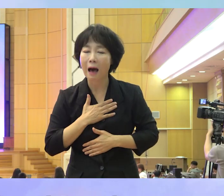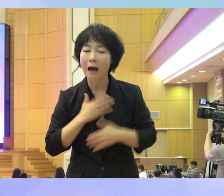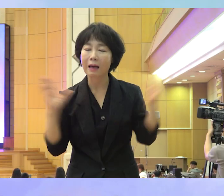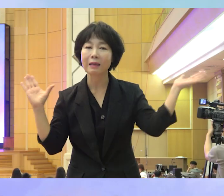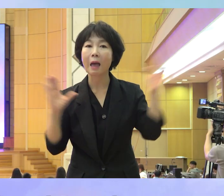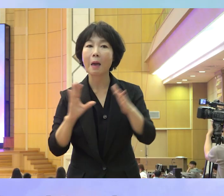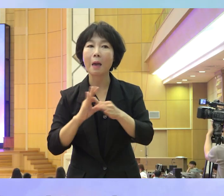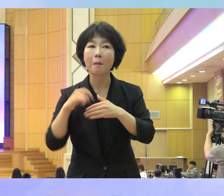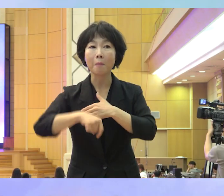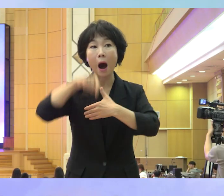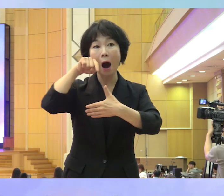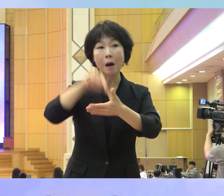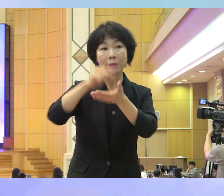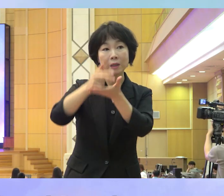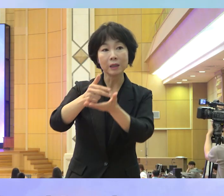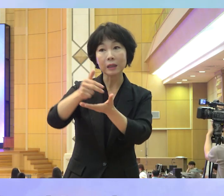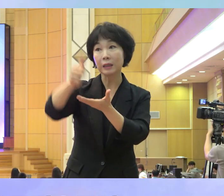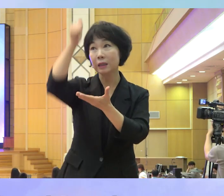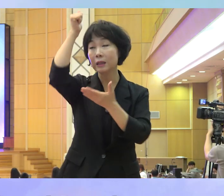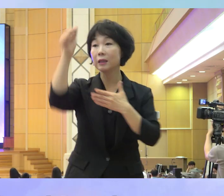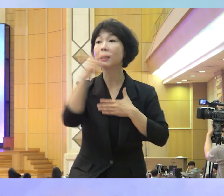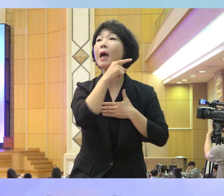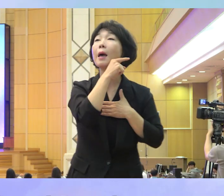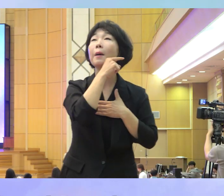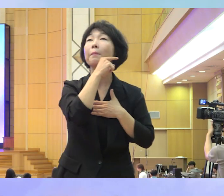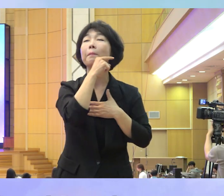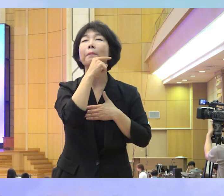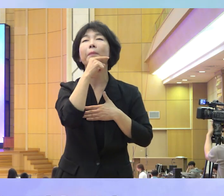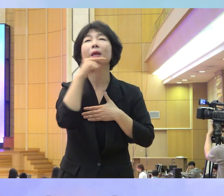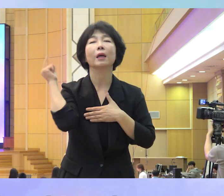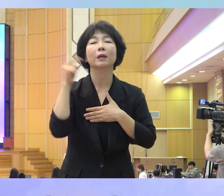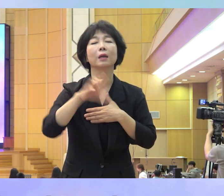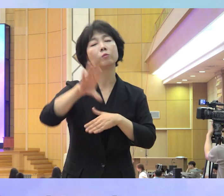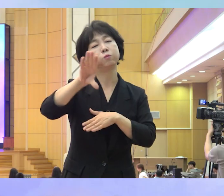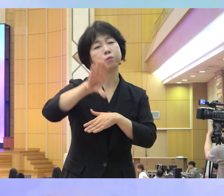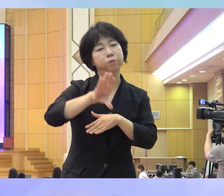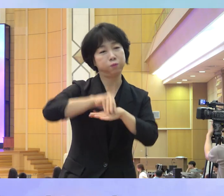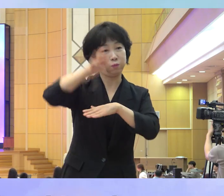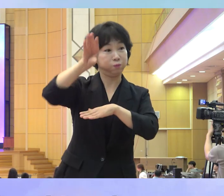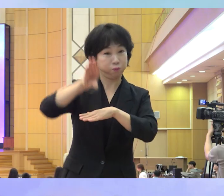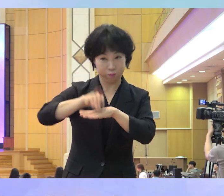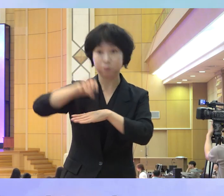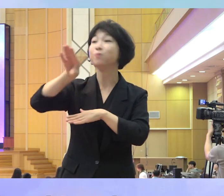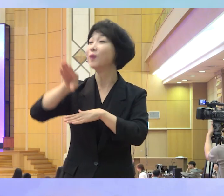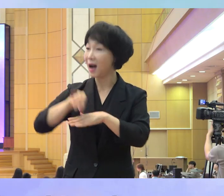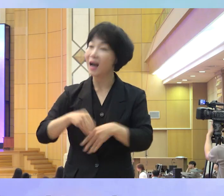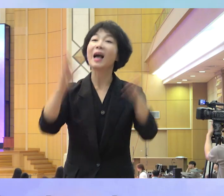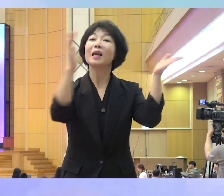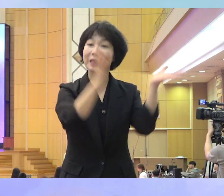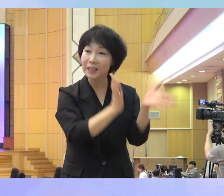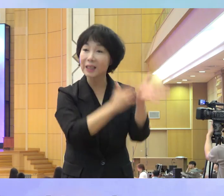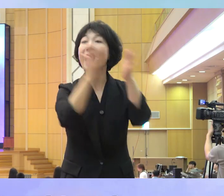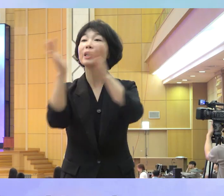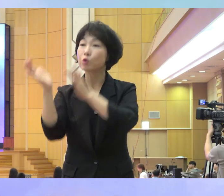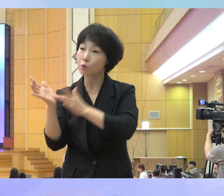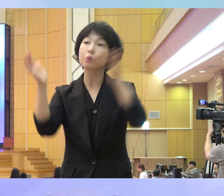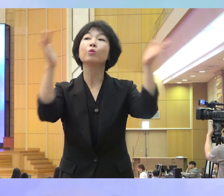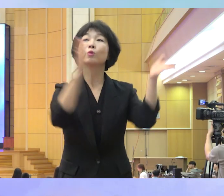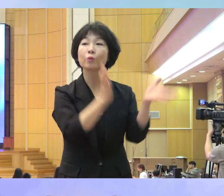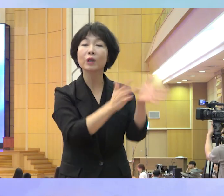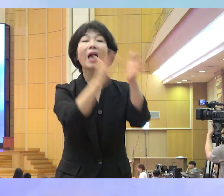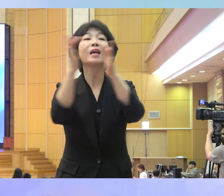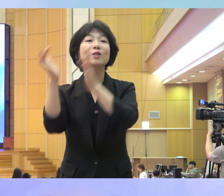믿는 나의 마음을 그의 피에 적시네.